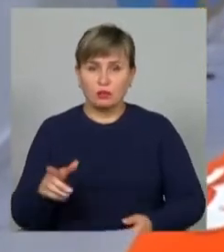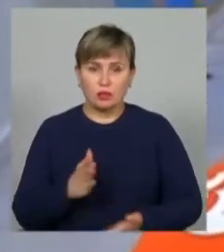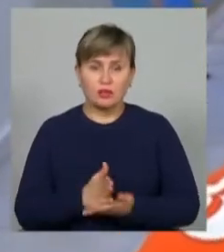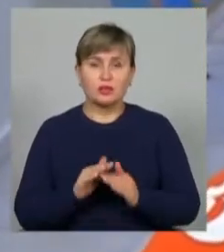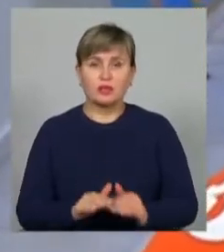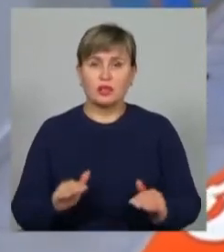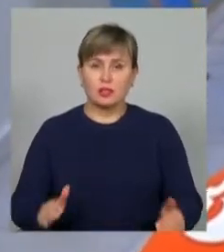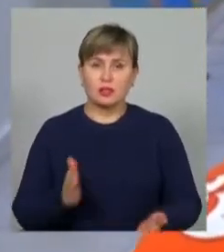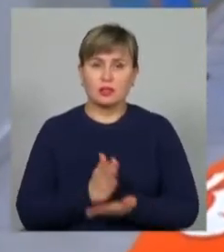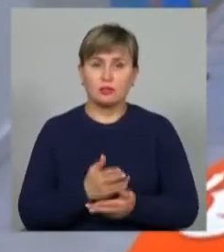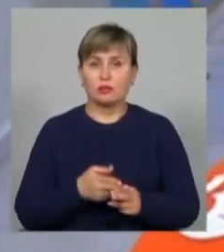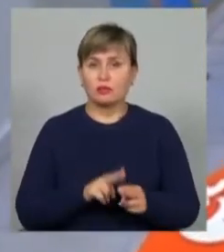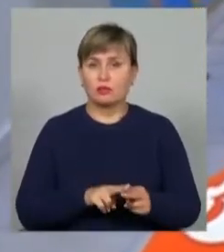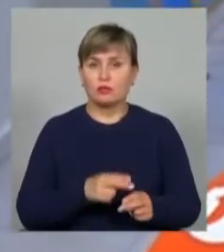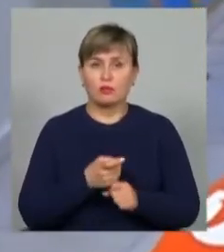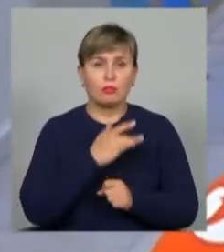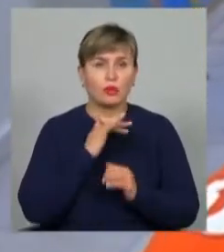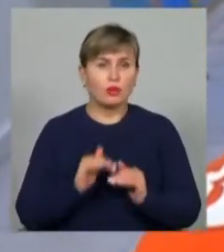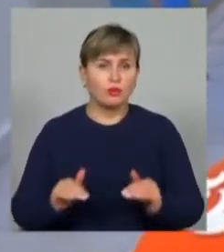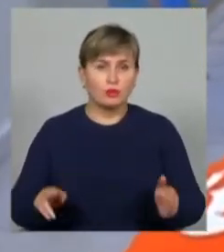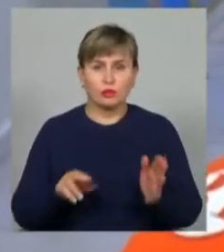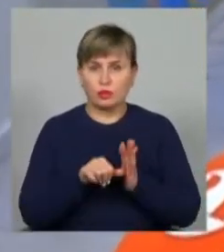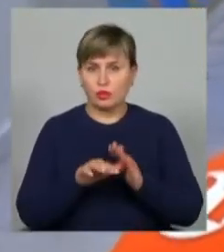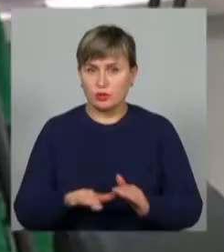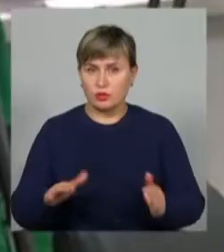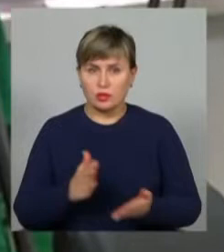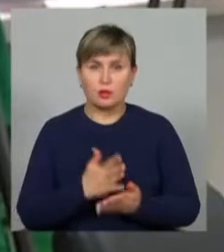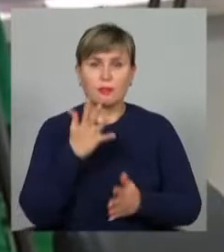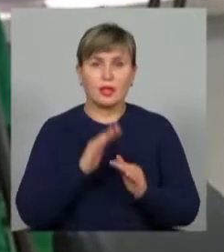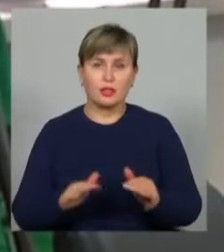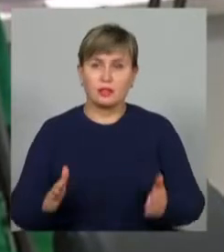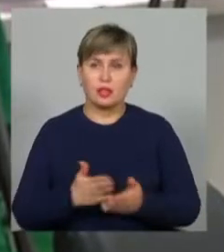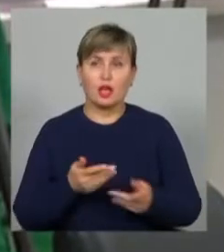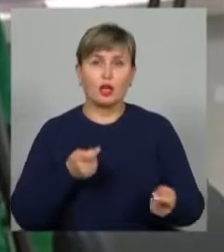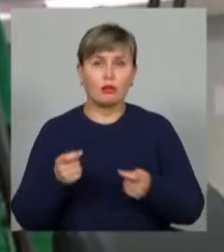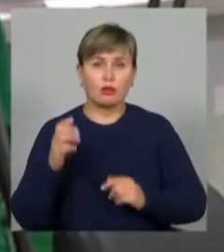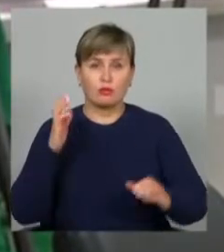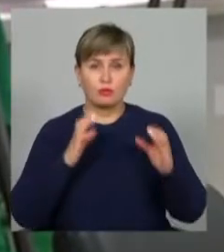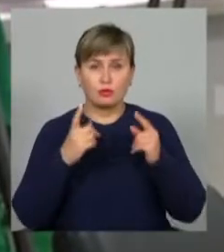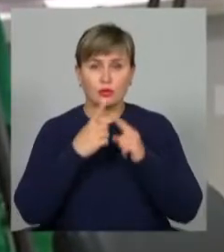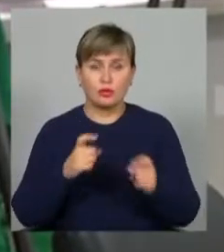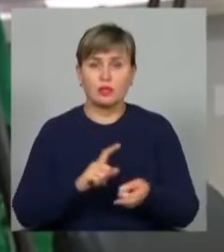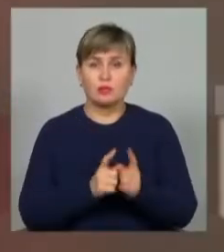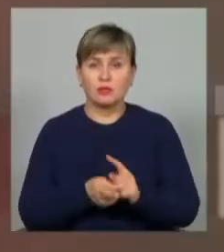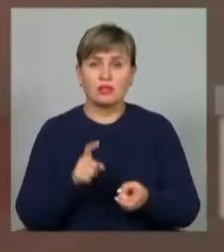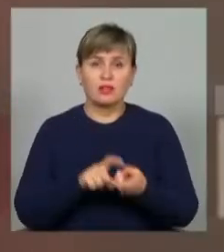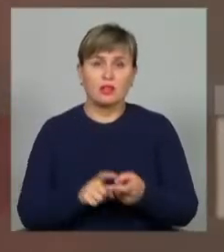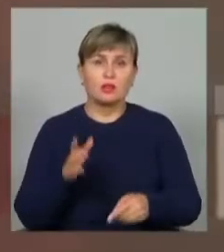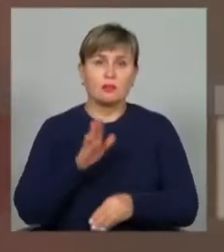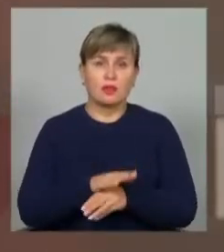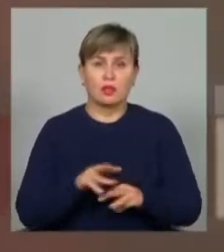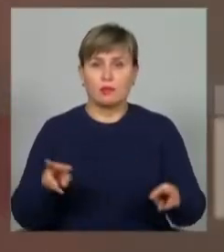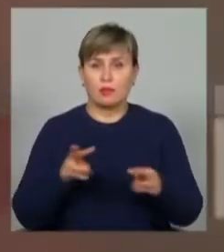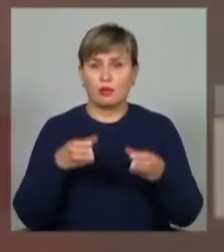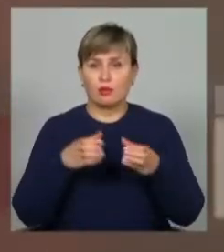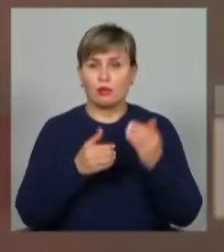дети, у которых очень много детей, по 6 детей, по 5. А вот руководство вуза заявляет, что изменения связаны с приказом